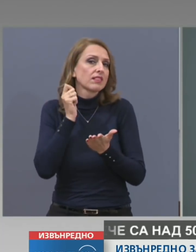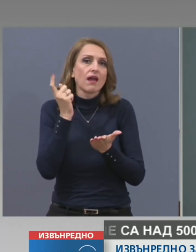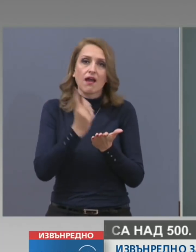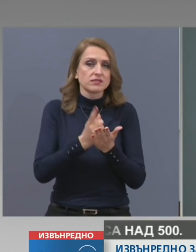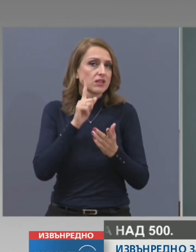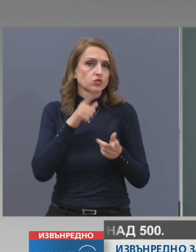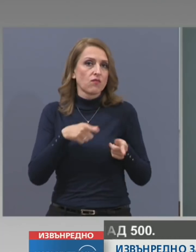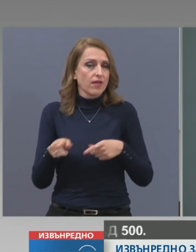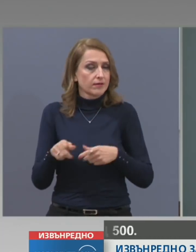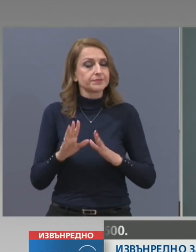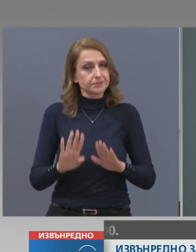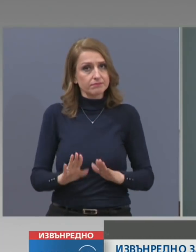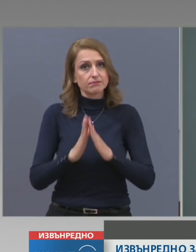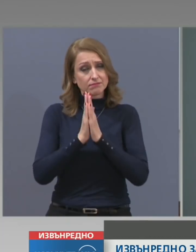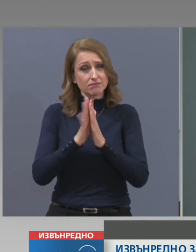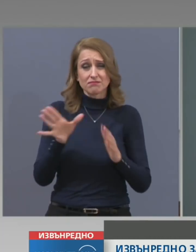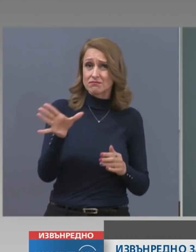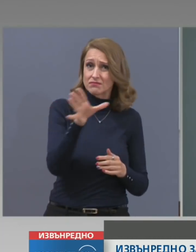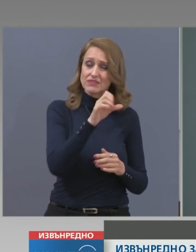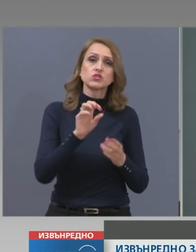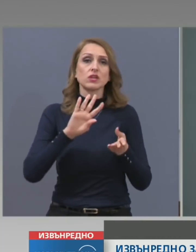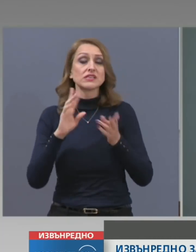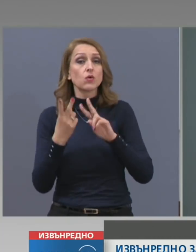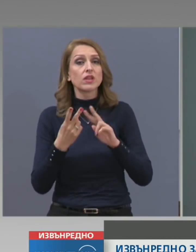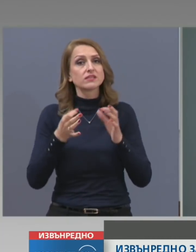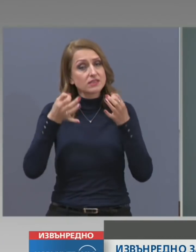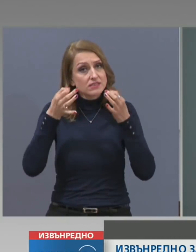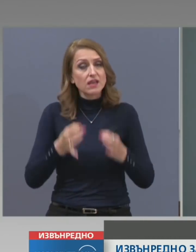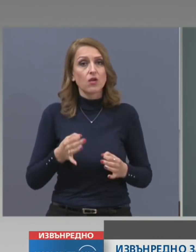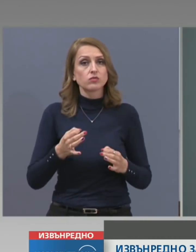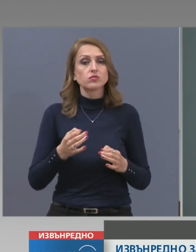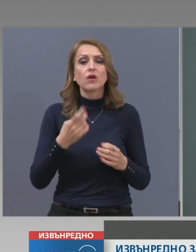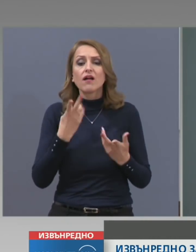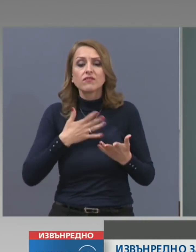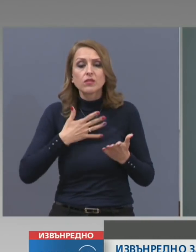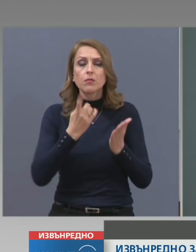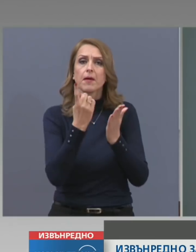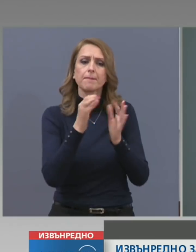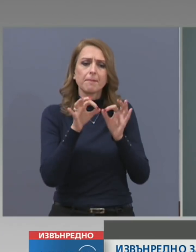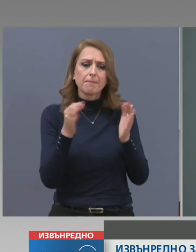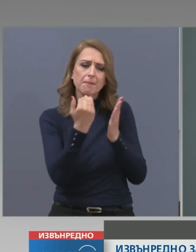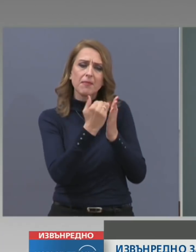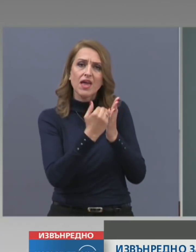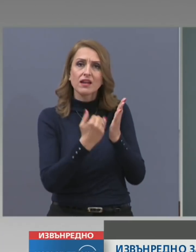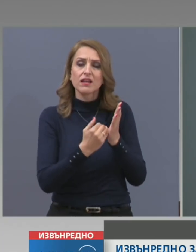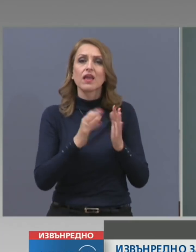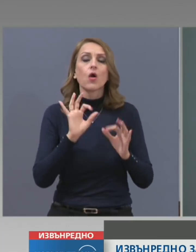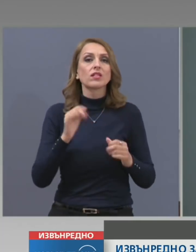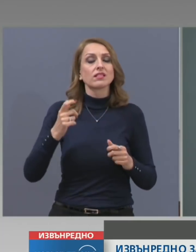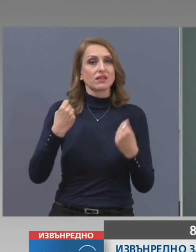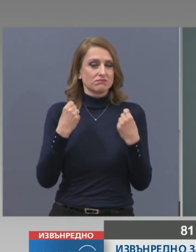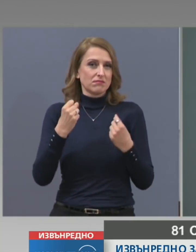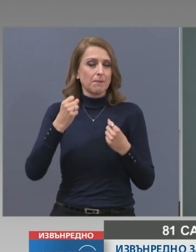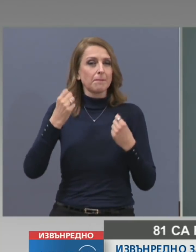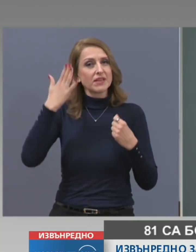към всички граждани да се отнасят сериозно към разпоредените мерки от органите на регионалните здравни инспекции, на